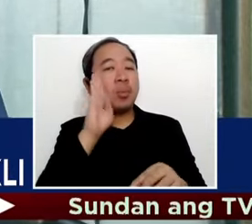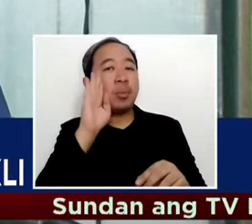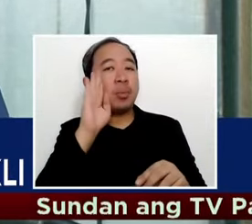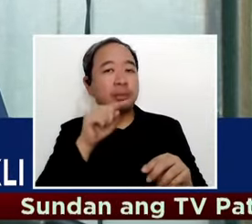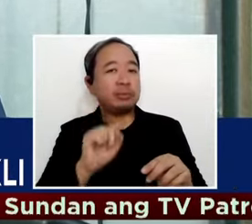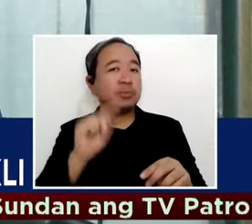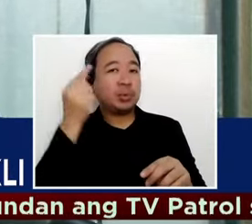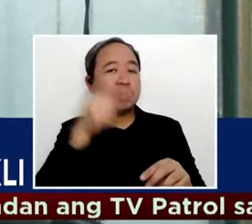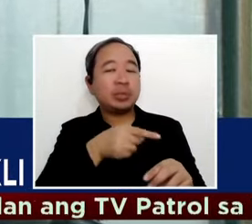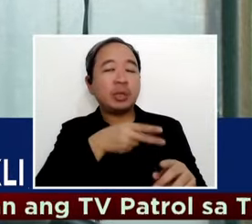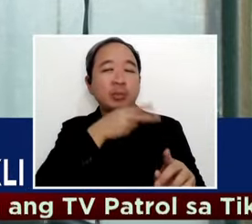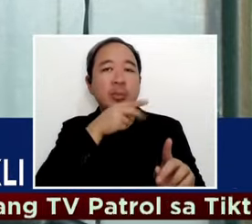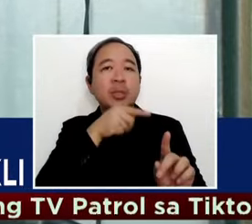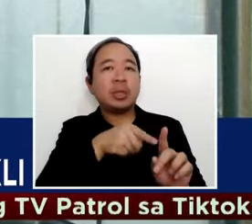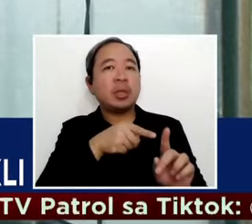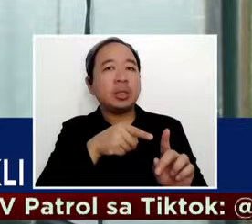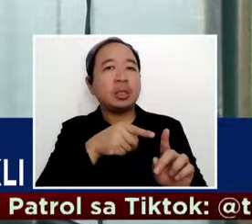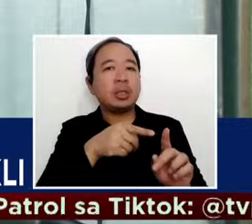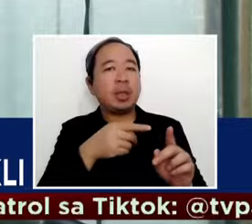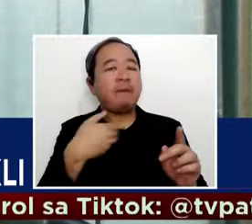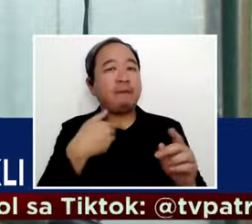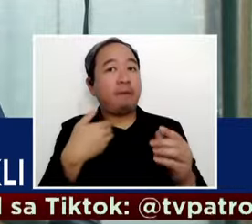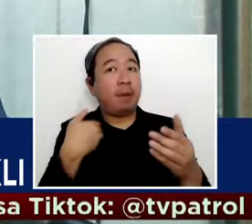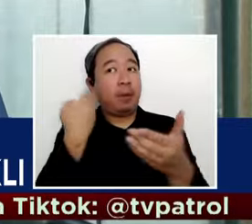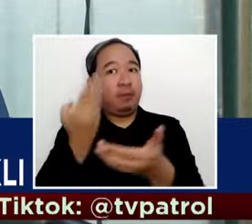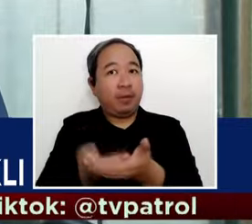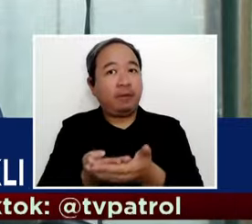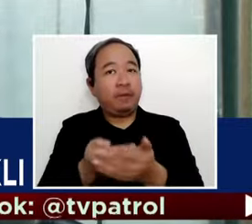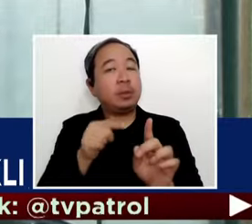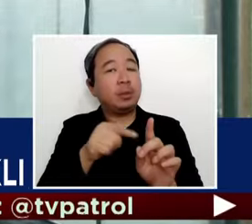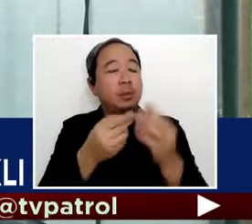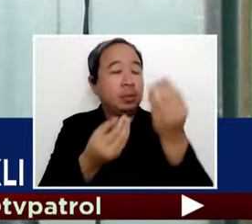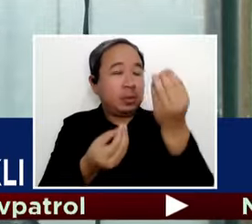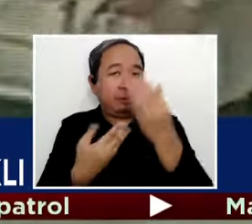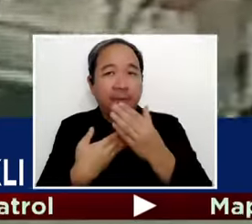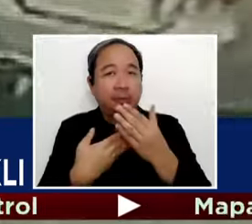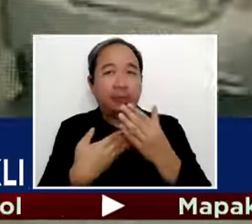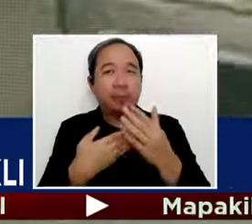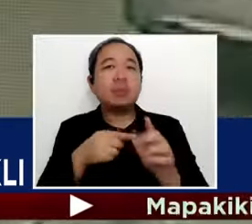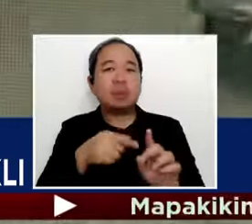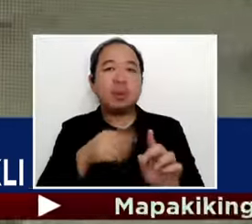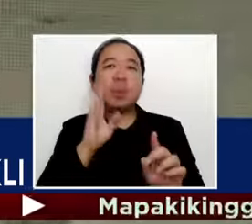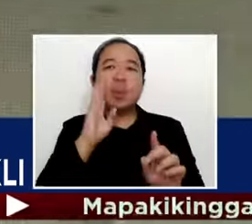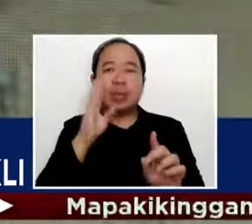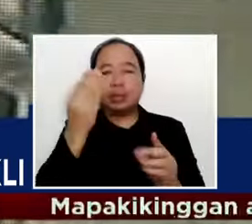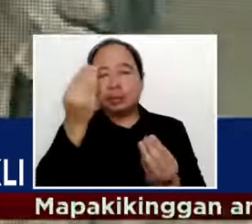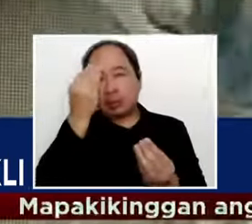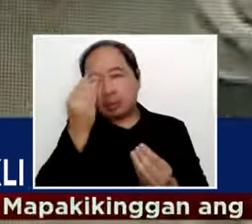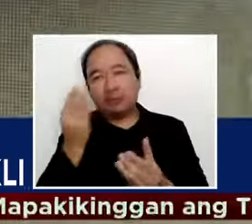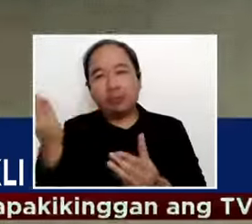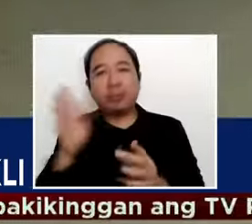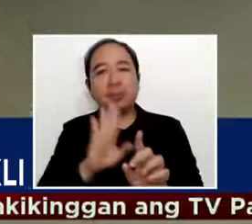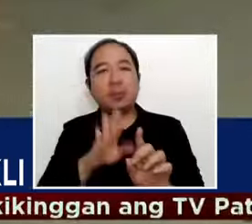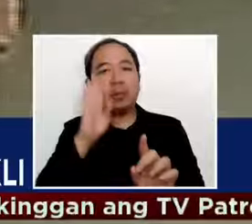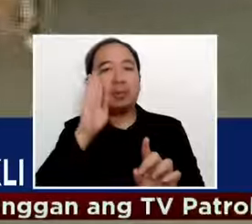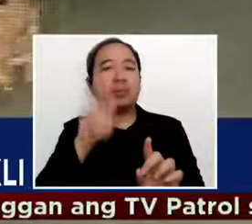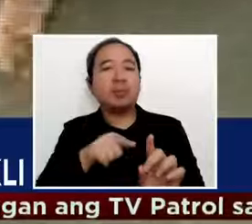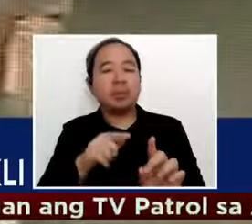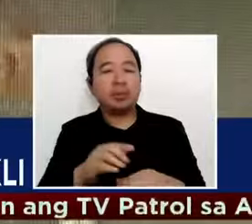namimili ng paninda. And yun nga, sinabi niya na hindi pwedeng hindi niya isuko yung kapatid niya. Patuloy yung